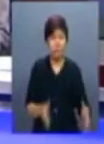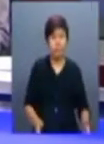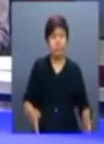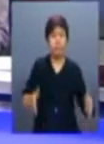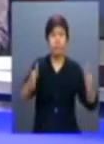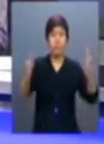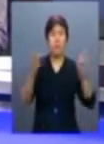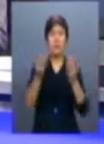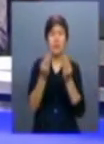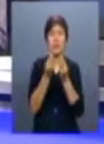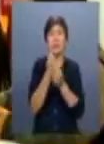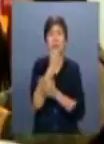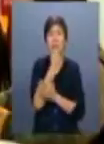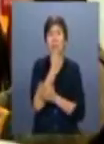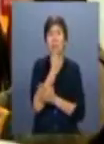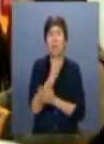ไม่